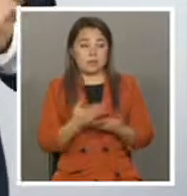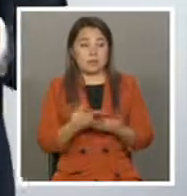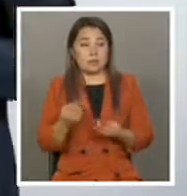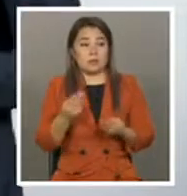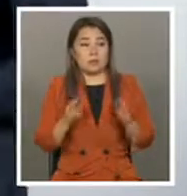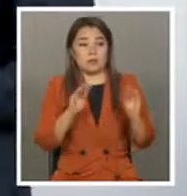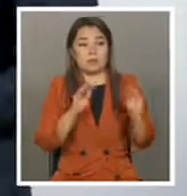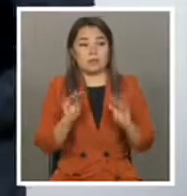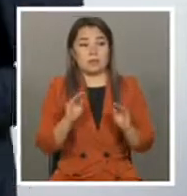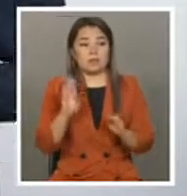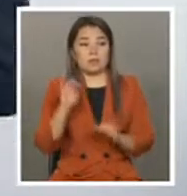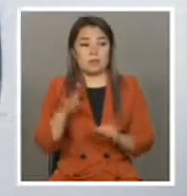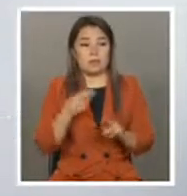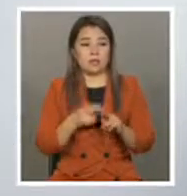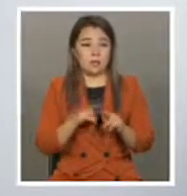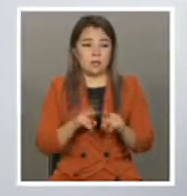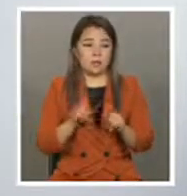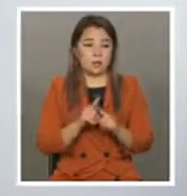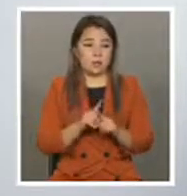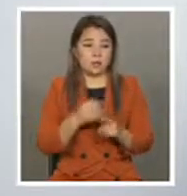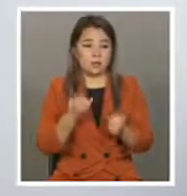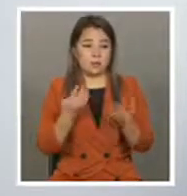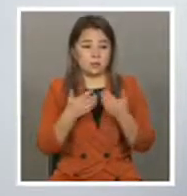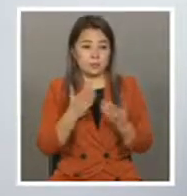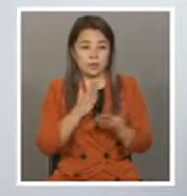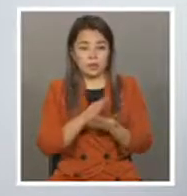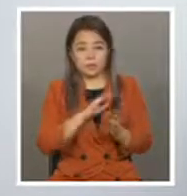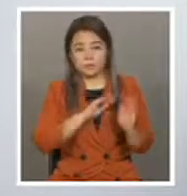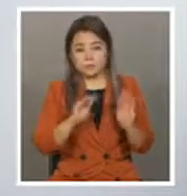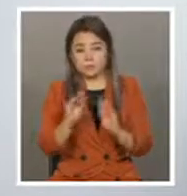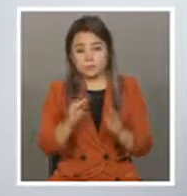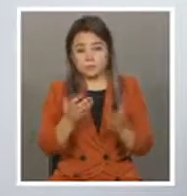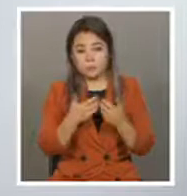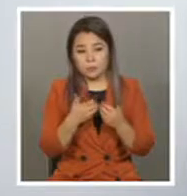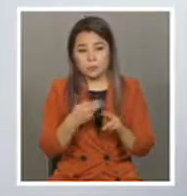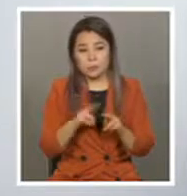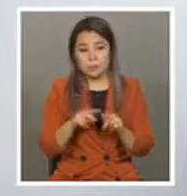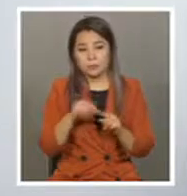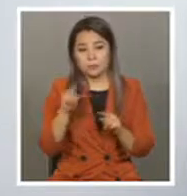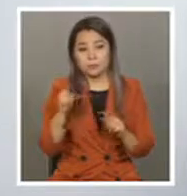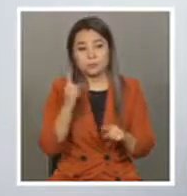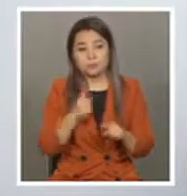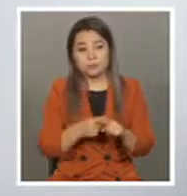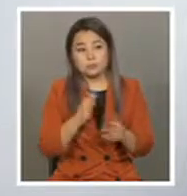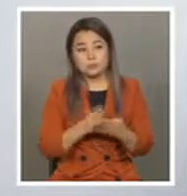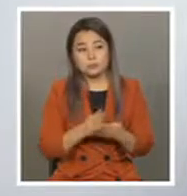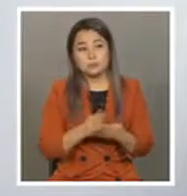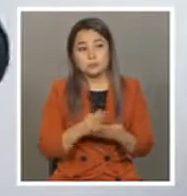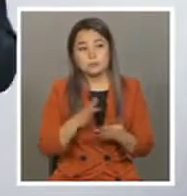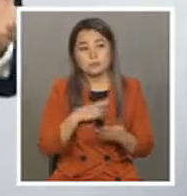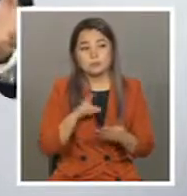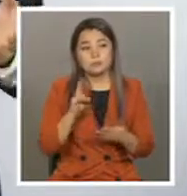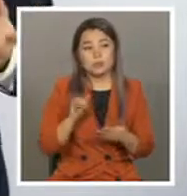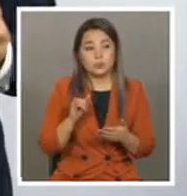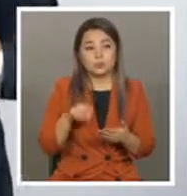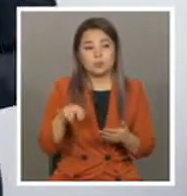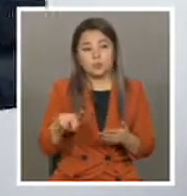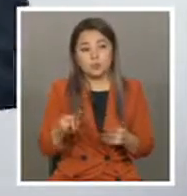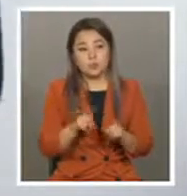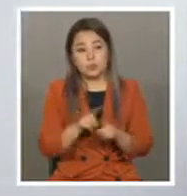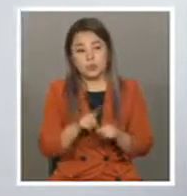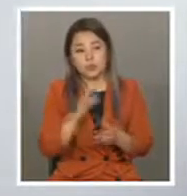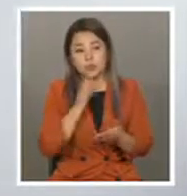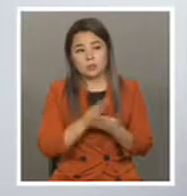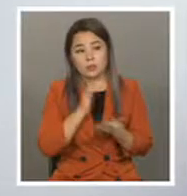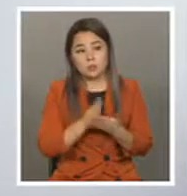біз ВИЕ теоремасы бойынша бұл келтірілген квадрат теңдеуінің түбірлерінің қосындысы минус p-ға, көбейтіндісі q-ға тең болатын білеміз. Ал енді